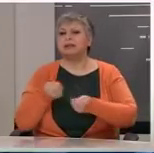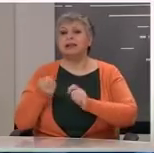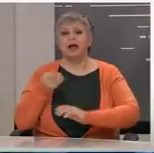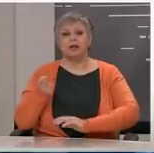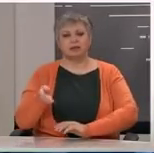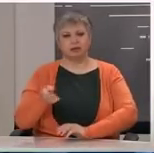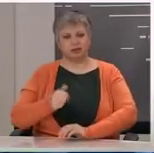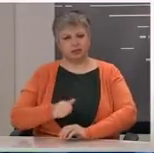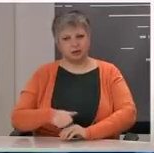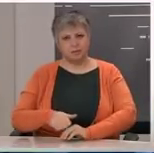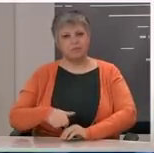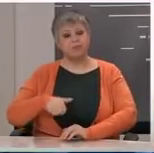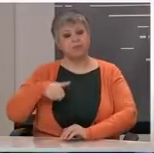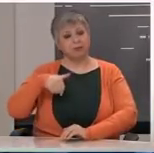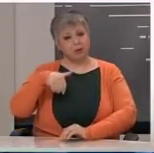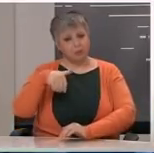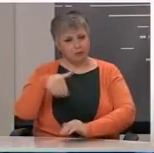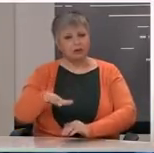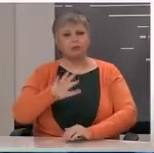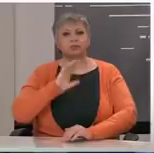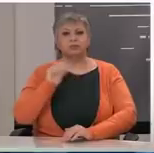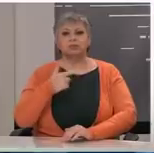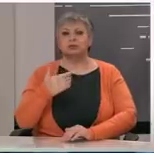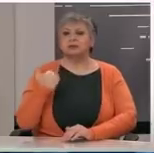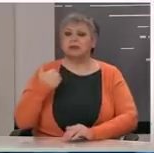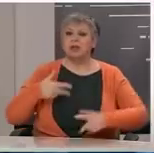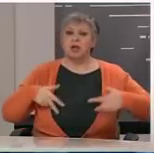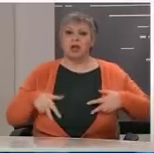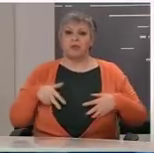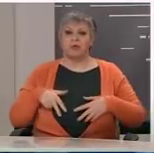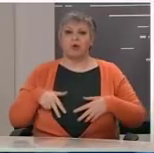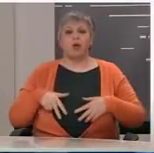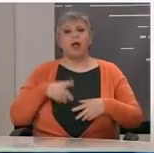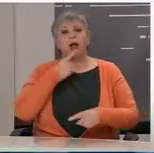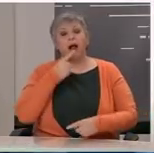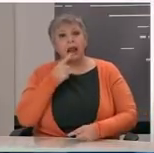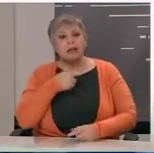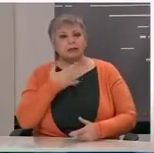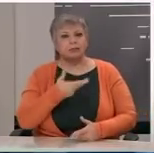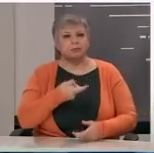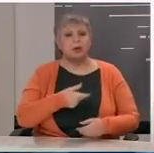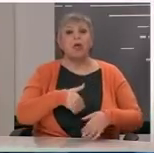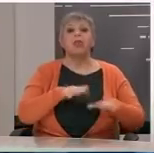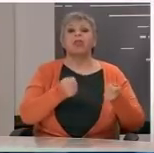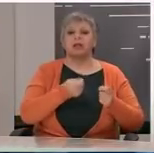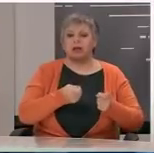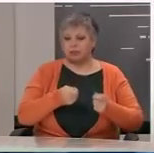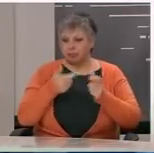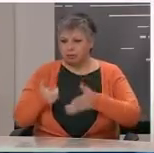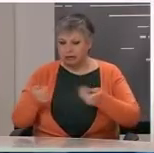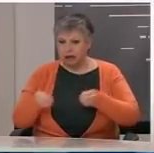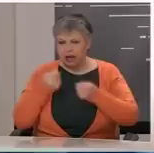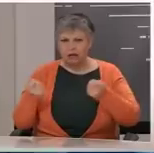Και εγκαλείτε μετά τον επόμενο υπουργό. Απ' τη μια μεριά λέτε δεν κάναμε, απ' την άλλη λέτε κάναμε. Σύγχυση